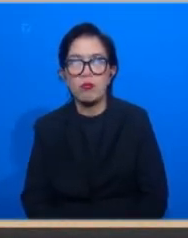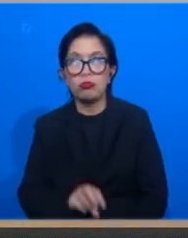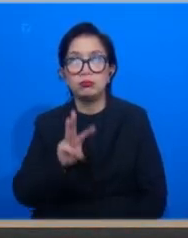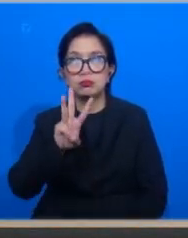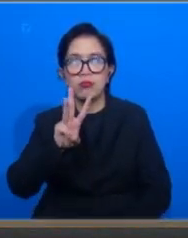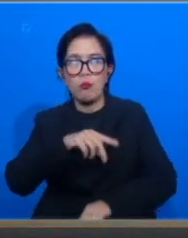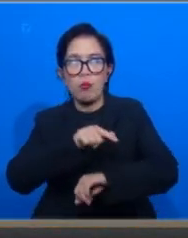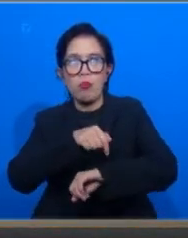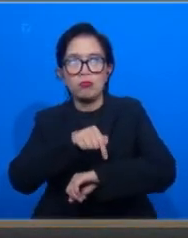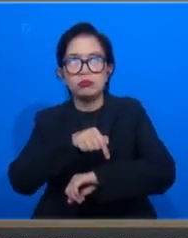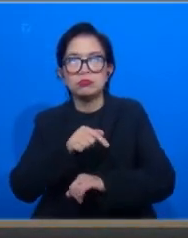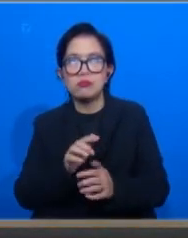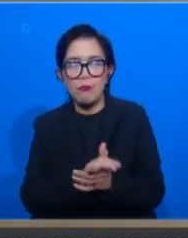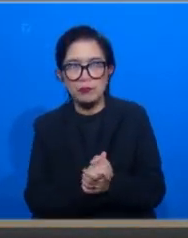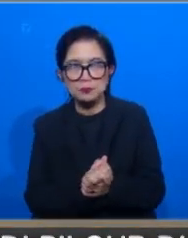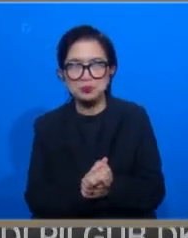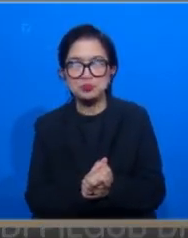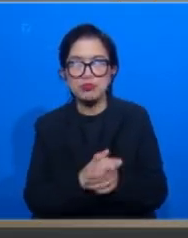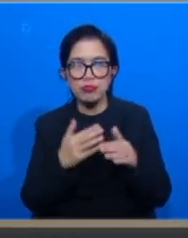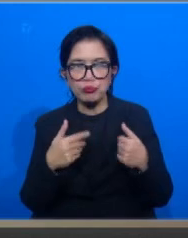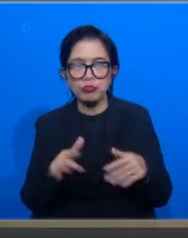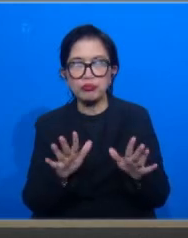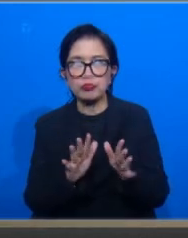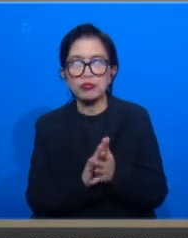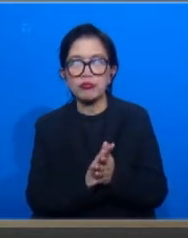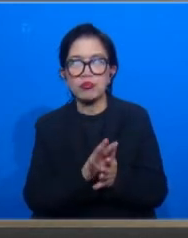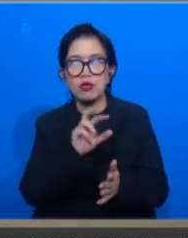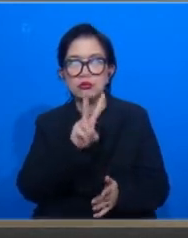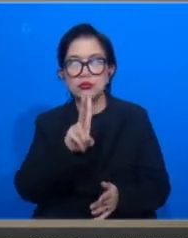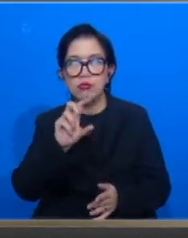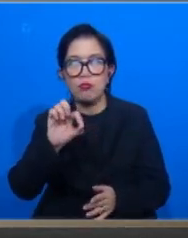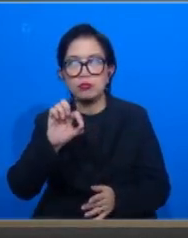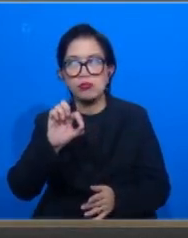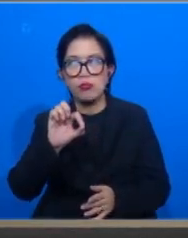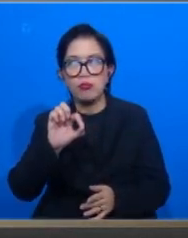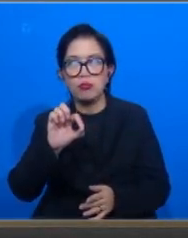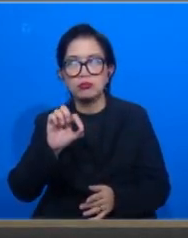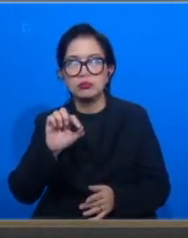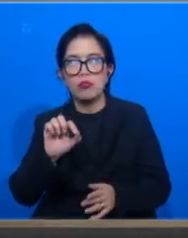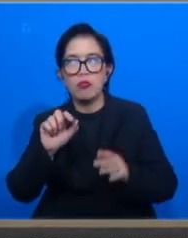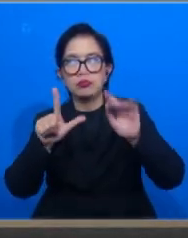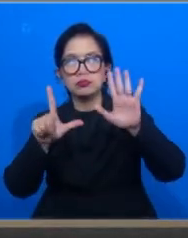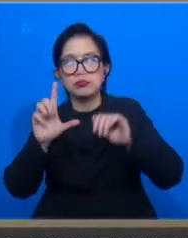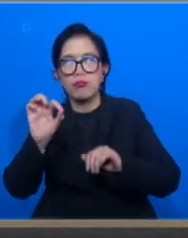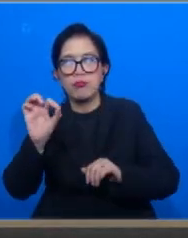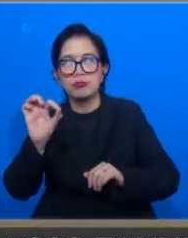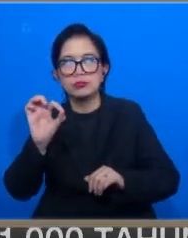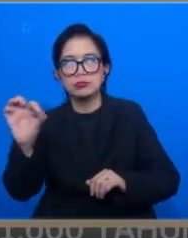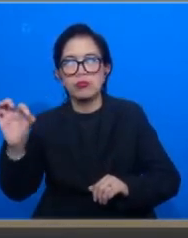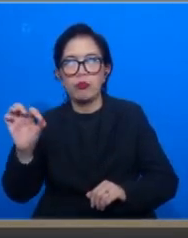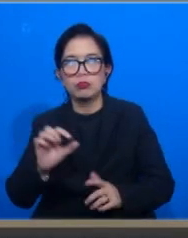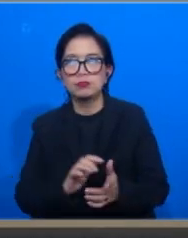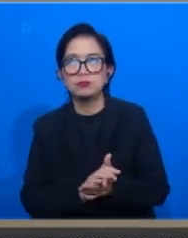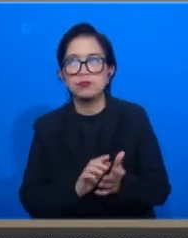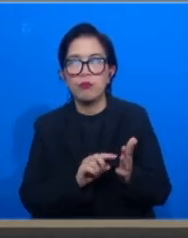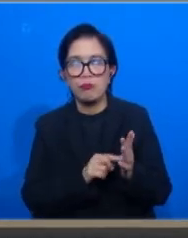jam akhirnya diketahui uang yang terkumpul sejumlah rp20.700.000 pegawai dealer motor pun mengaku awalnya